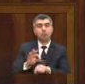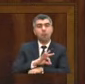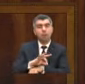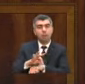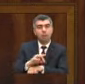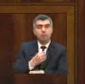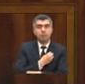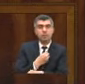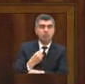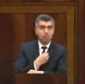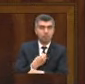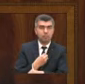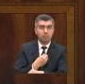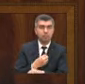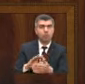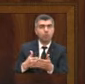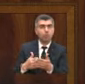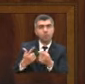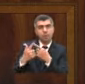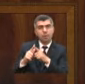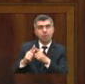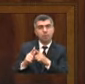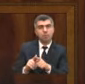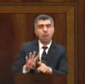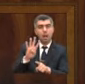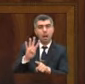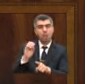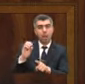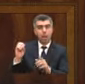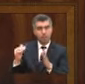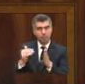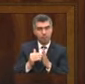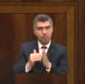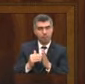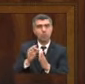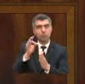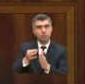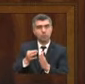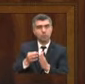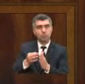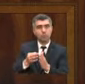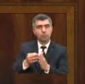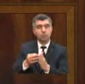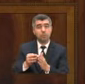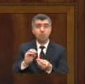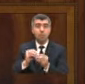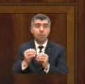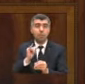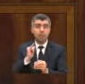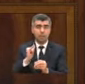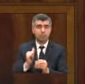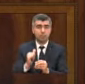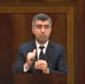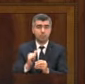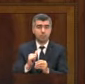رئيس الحكومه، لان سبق بعض المداخلات كيقول لك عطيتو 4000. صحيح ما عمرها كانت عطيتو 4000. واش حلت المشكل؟ كتعطيو 4000 منصب